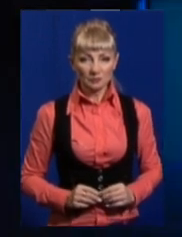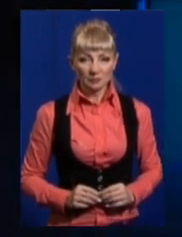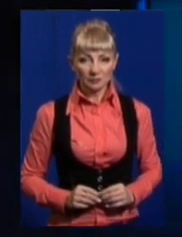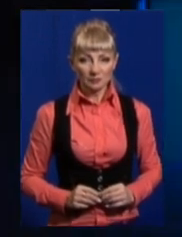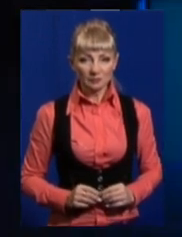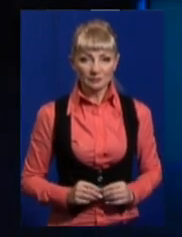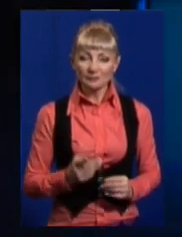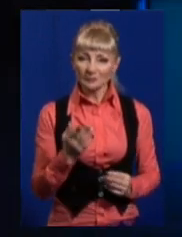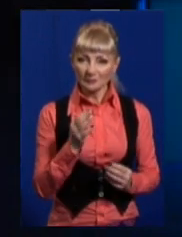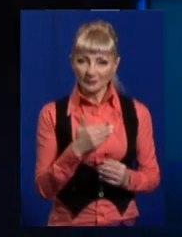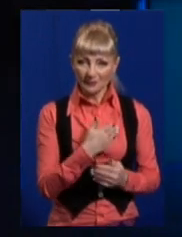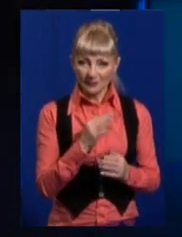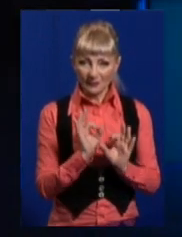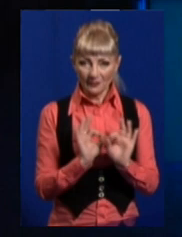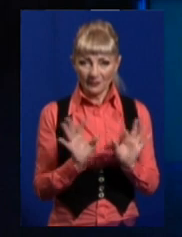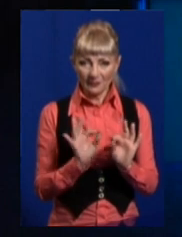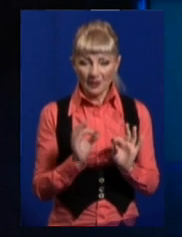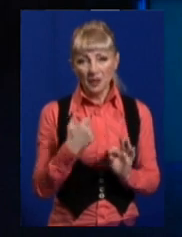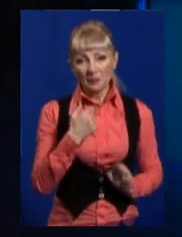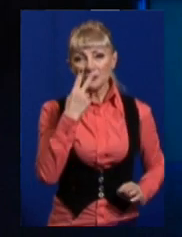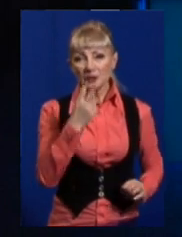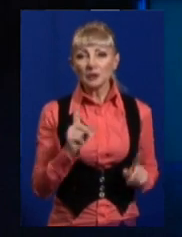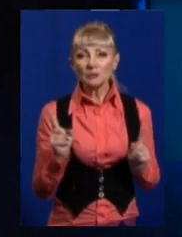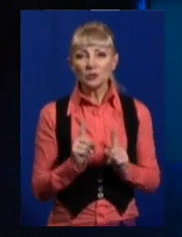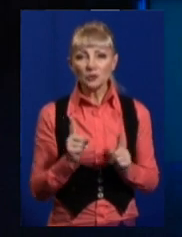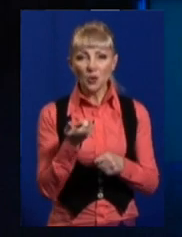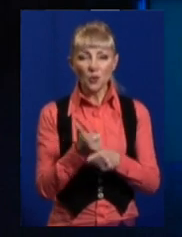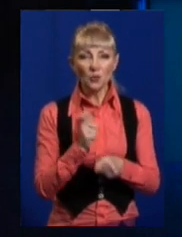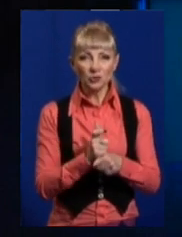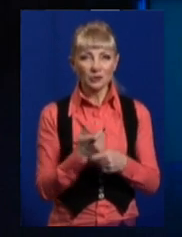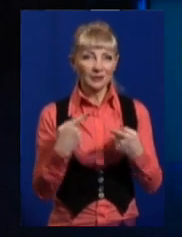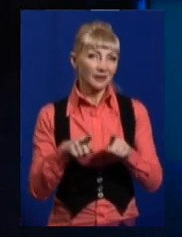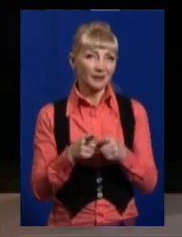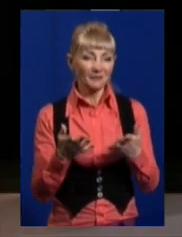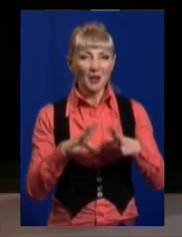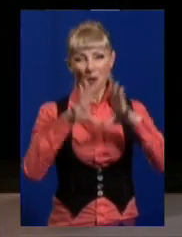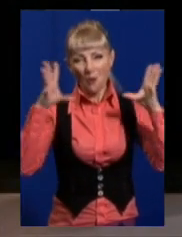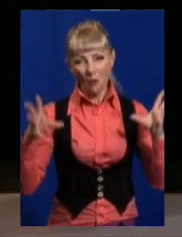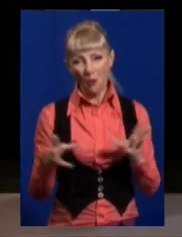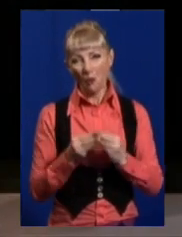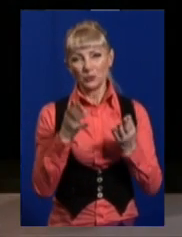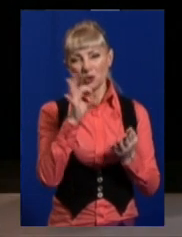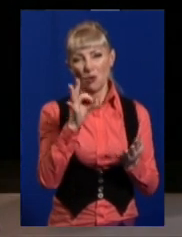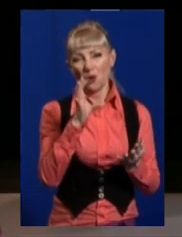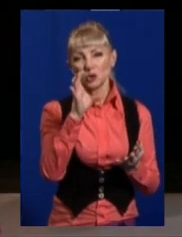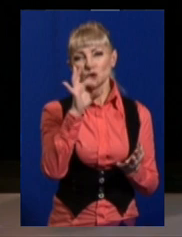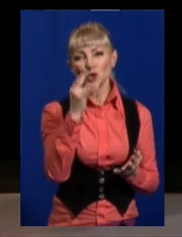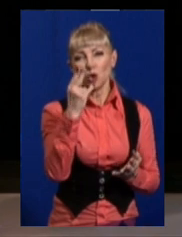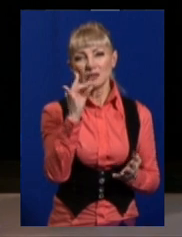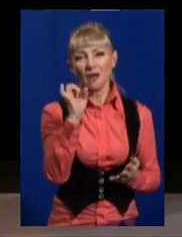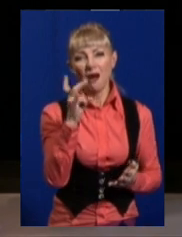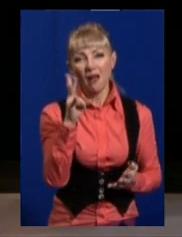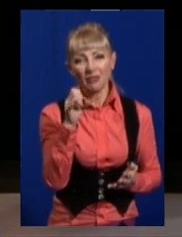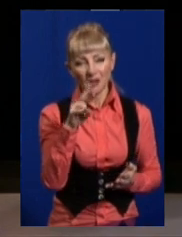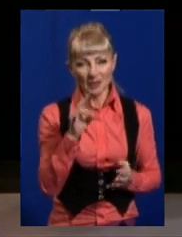Хочете прокоментувати цю цитату? Ну, в принципі, ми бачимо, що також дуже загальні такі гасла про соціальну справедливість. Я, наприклад, не розумію, в